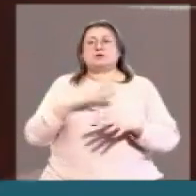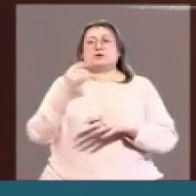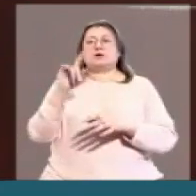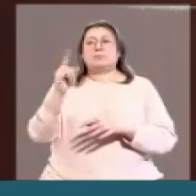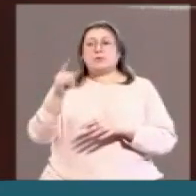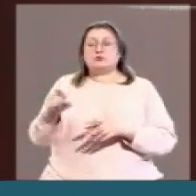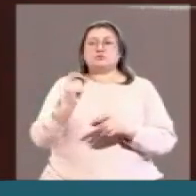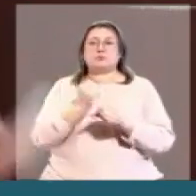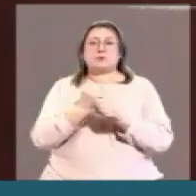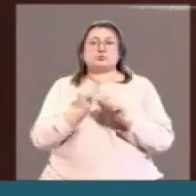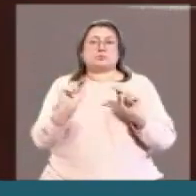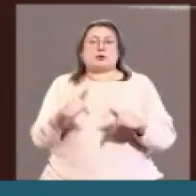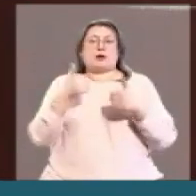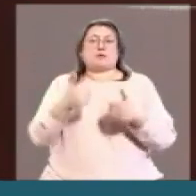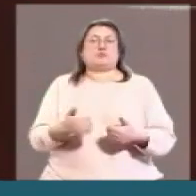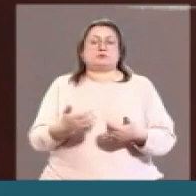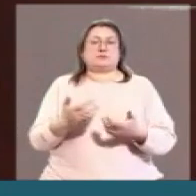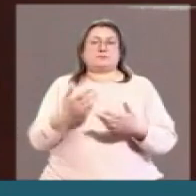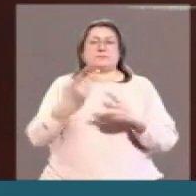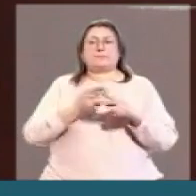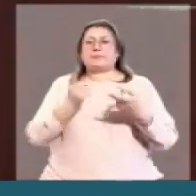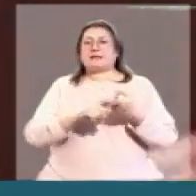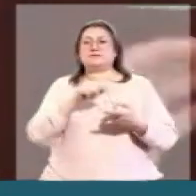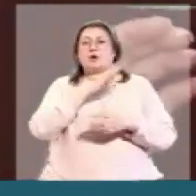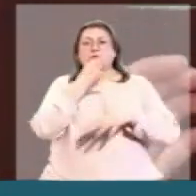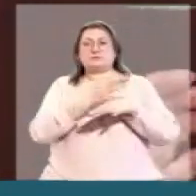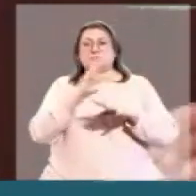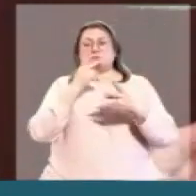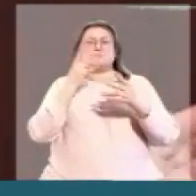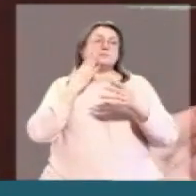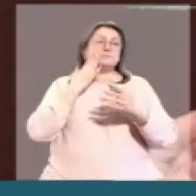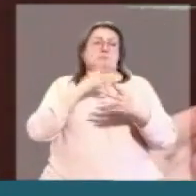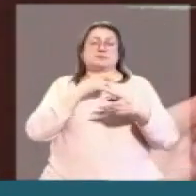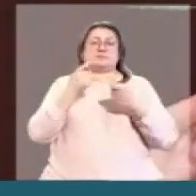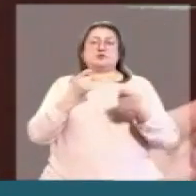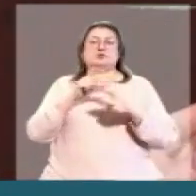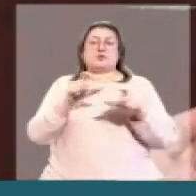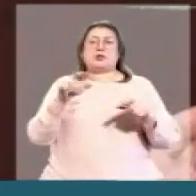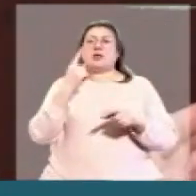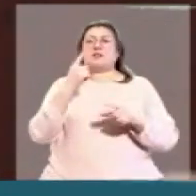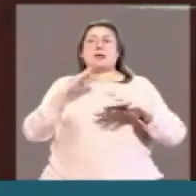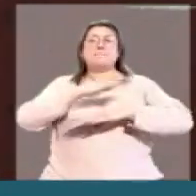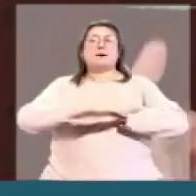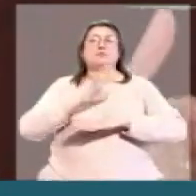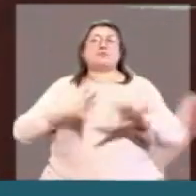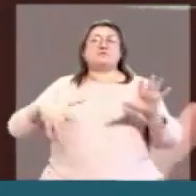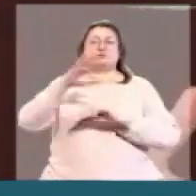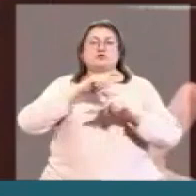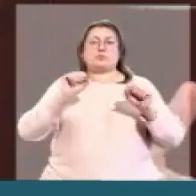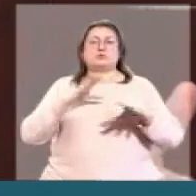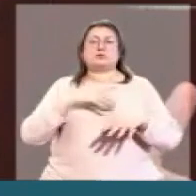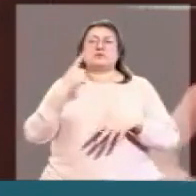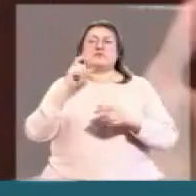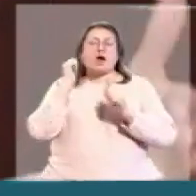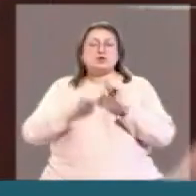совершил что-то хорошее. Это все на усмотрение школы. Не обязательно парта, одна парта во всей школе. Может быть, это будет одна